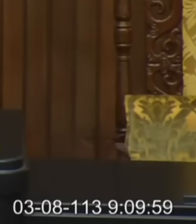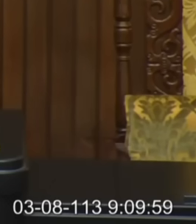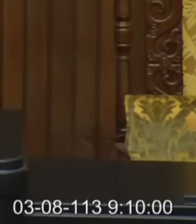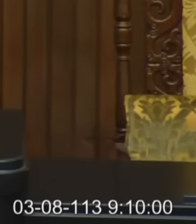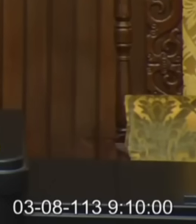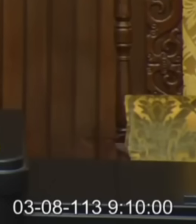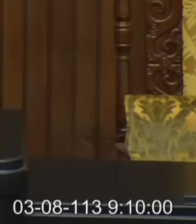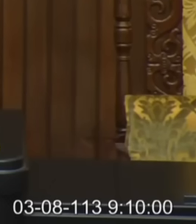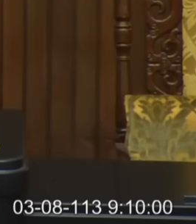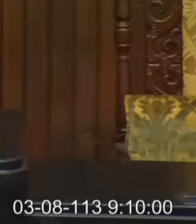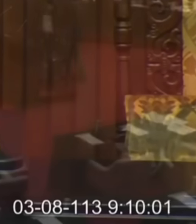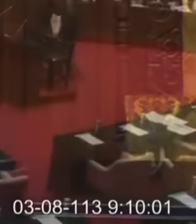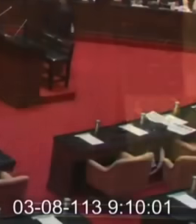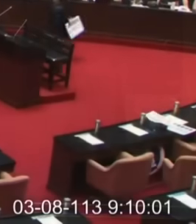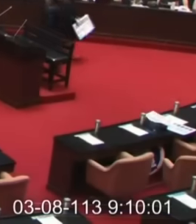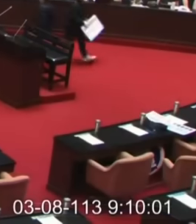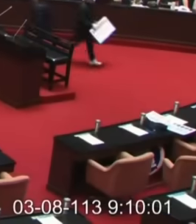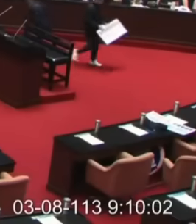言。